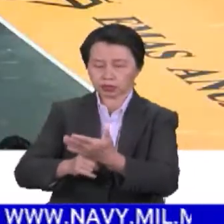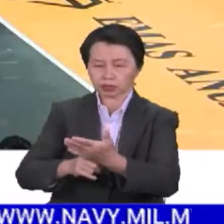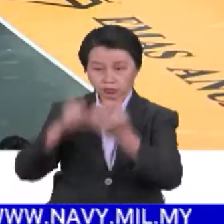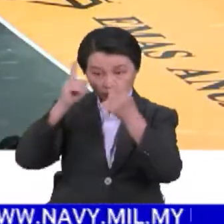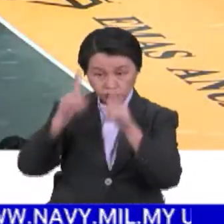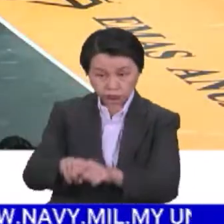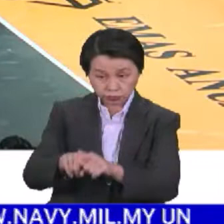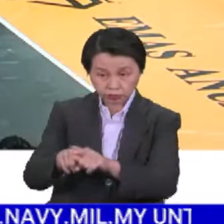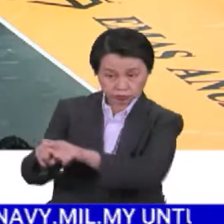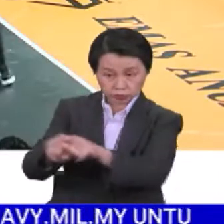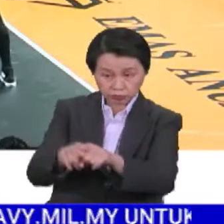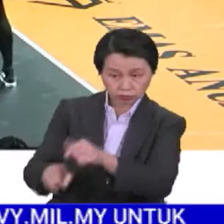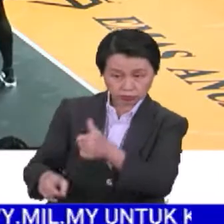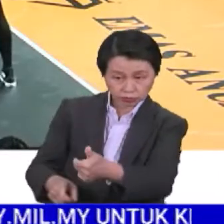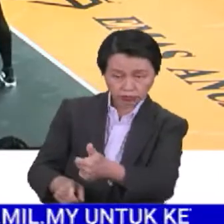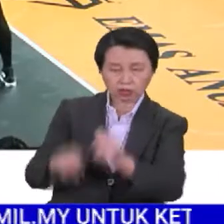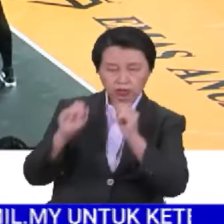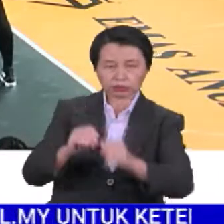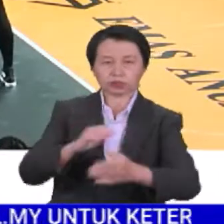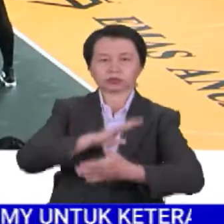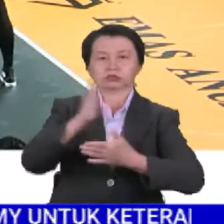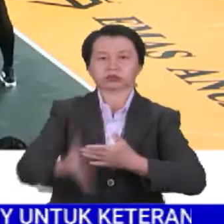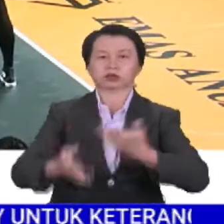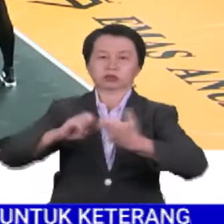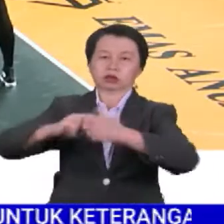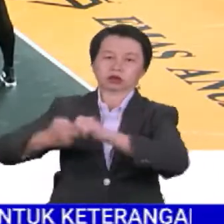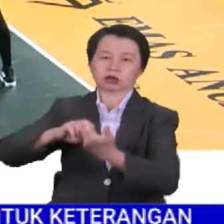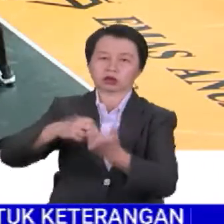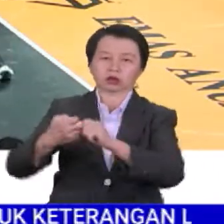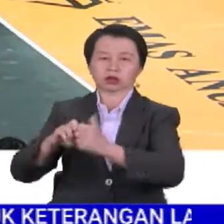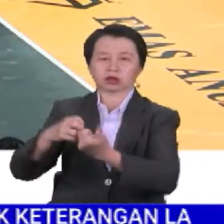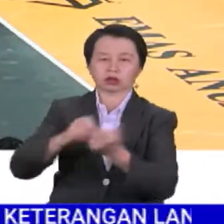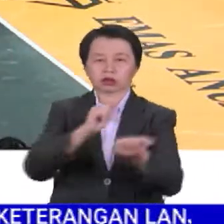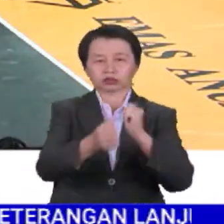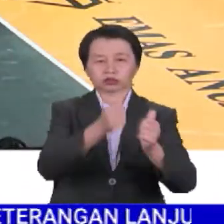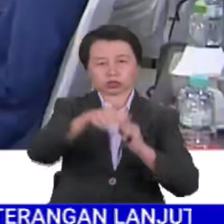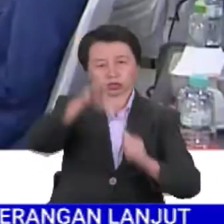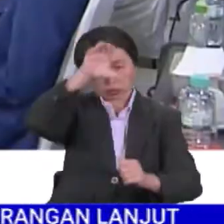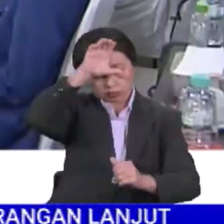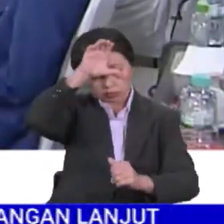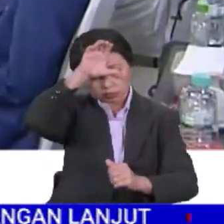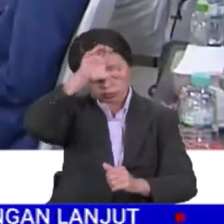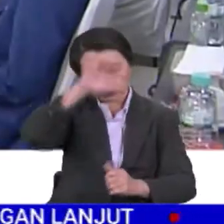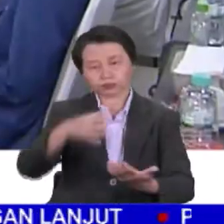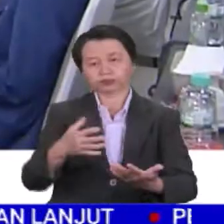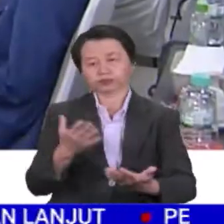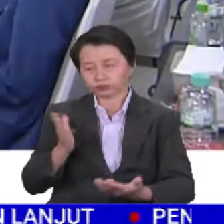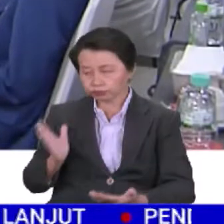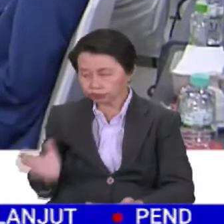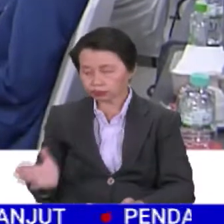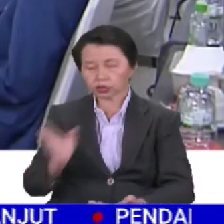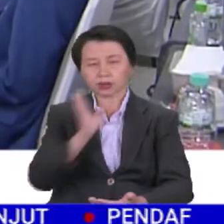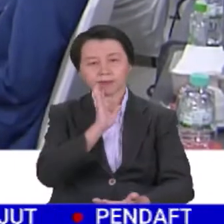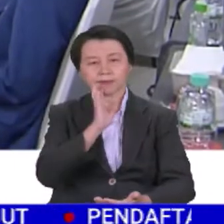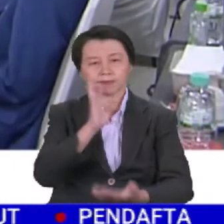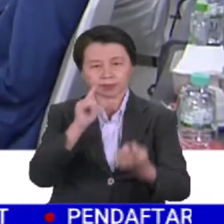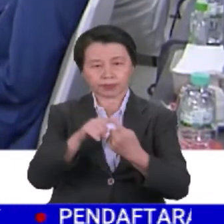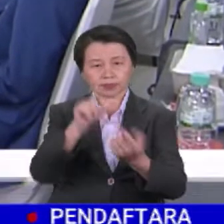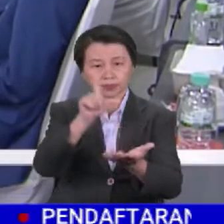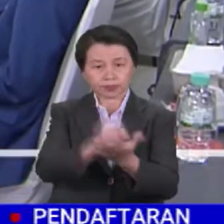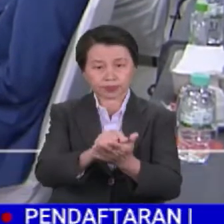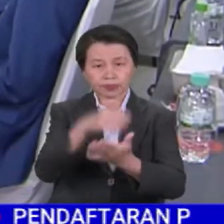mencapai kata sepakat hingga sekaligus mendamaikan kemelut yang melanda suka siapa takraw selama ini ia berkata demikian kepada